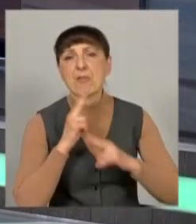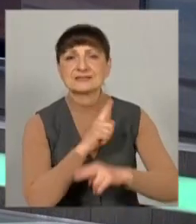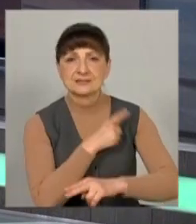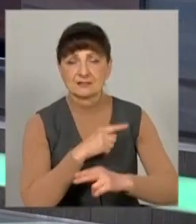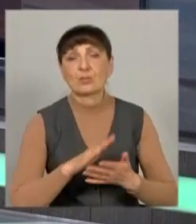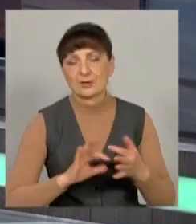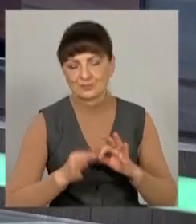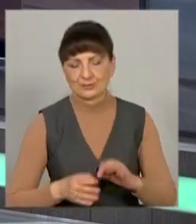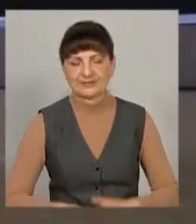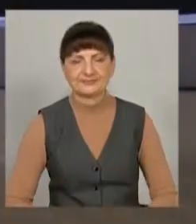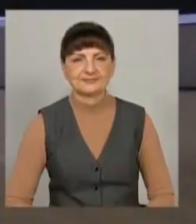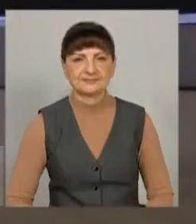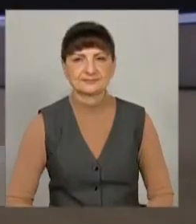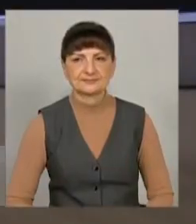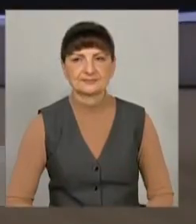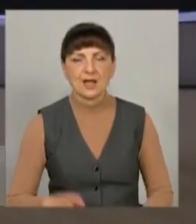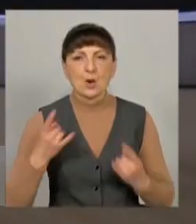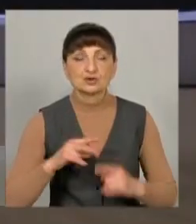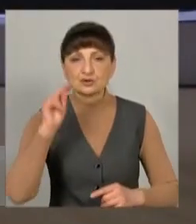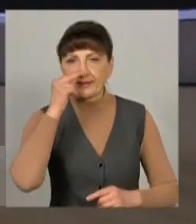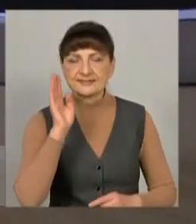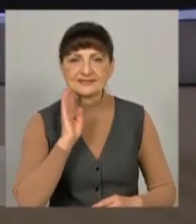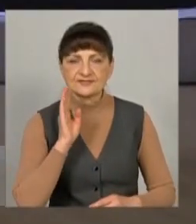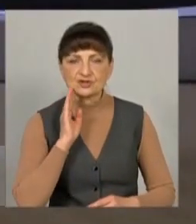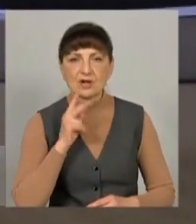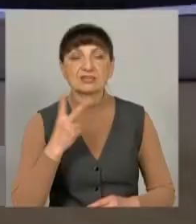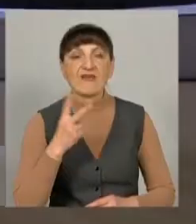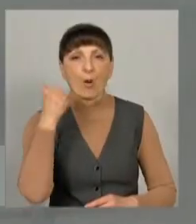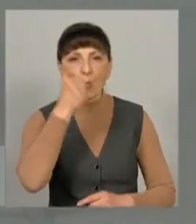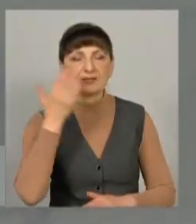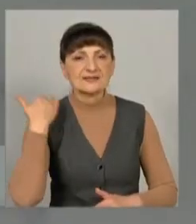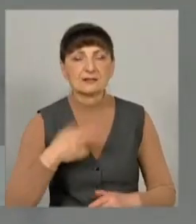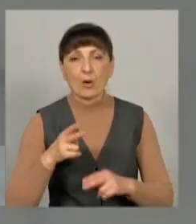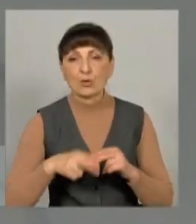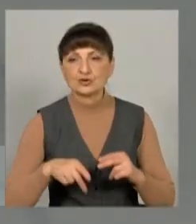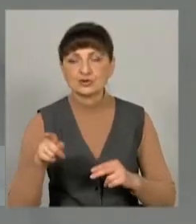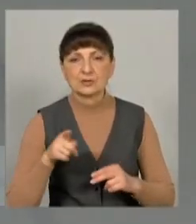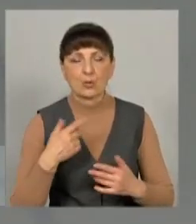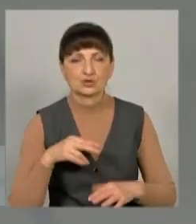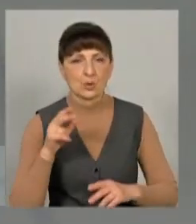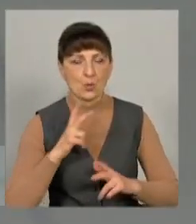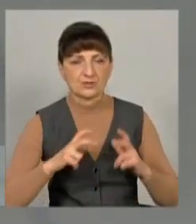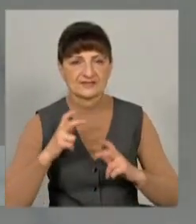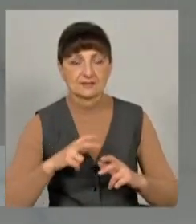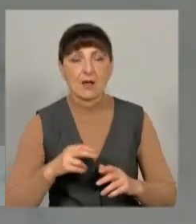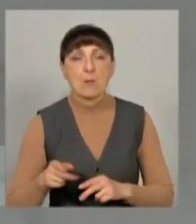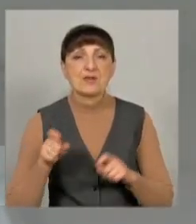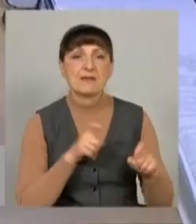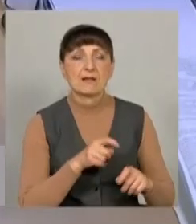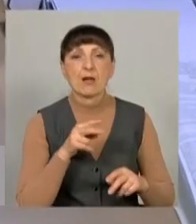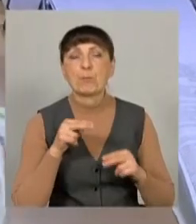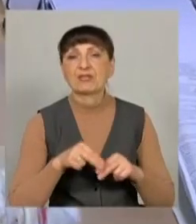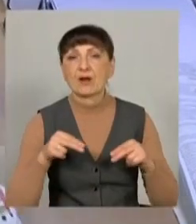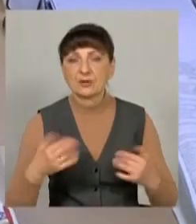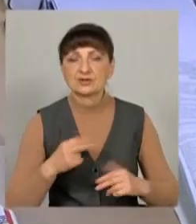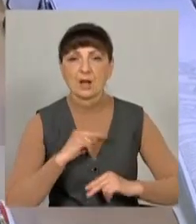Алиной. Уроженка Шымкента Динара Сапарбаева 2 года назад окончила резидентуру. После переехала в Петропавловск. Сейчас